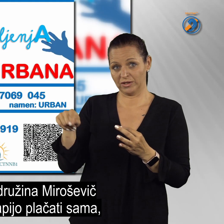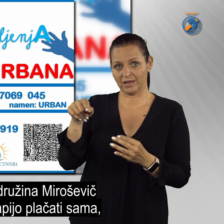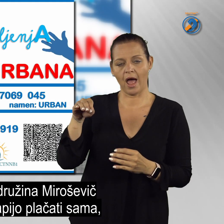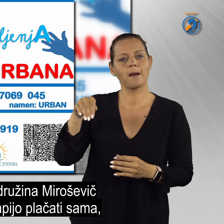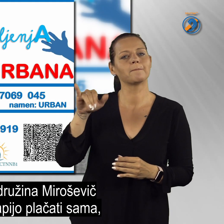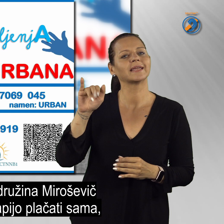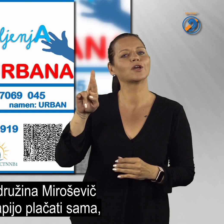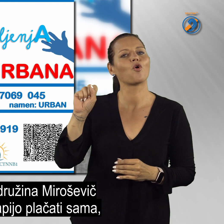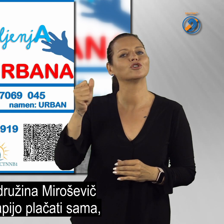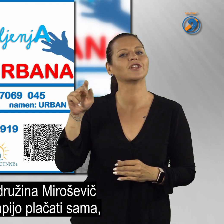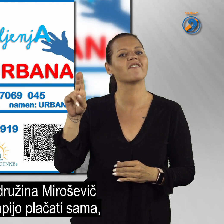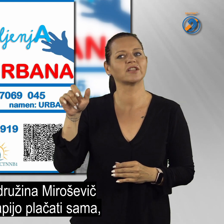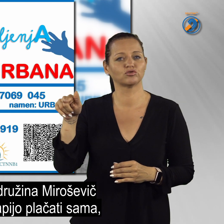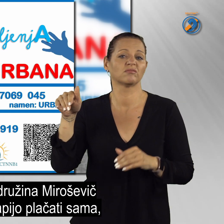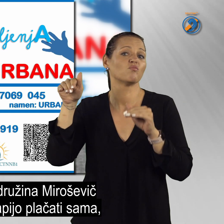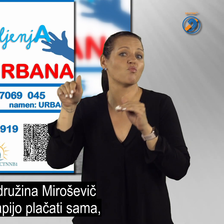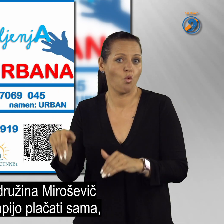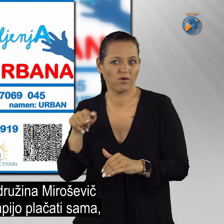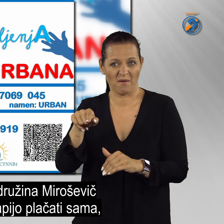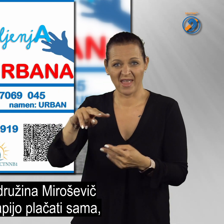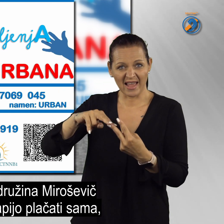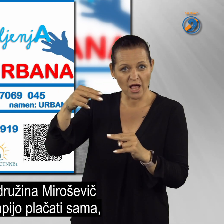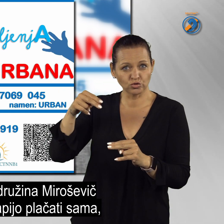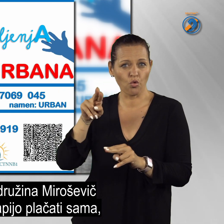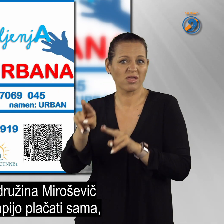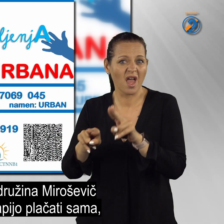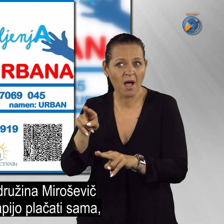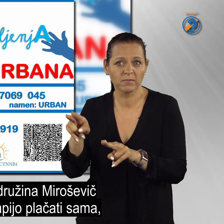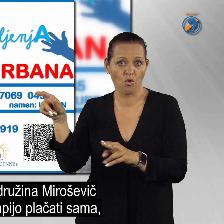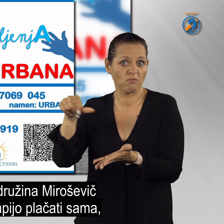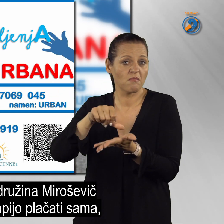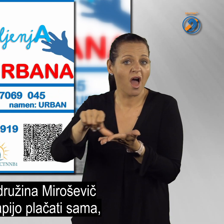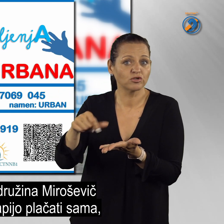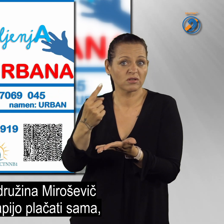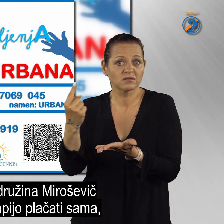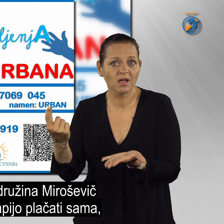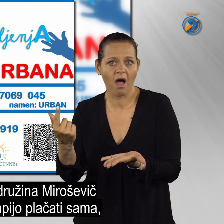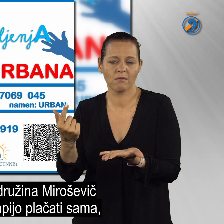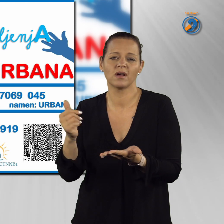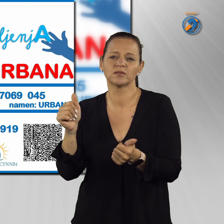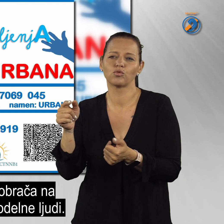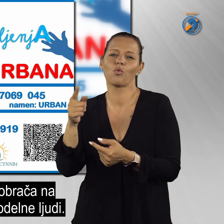Ker mora družina Miroševič gensko terapijo plačati sama, se obrača na dobrodelne ljudi.